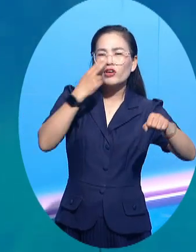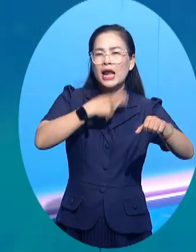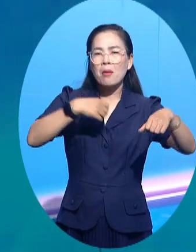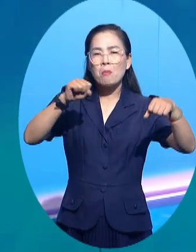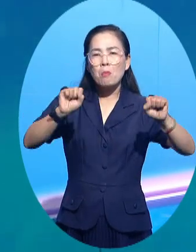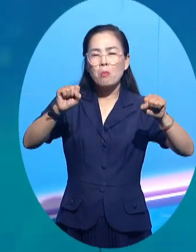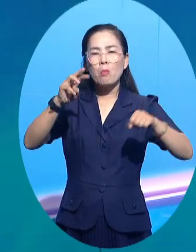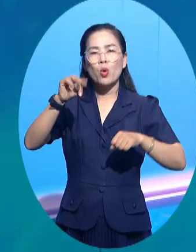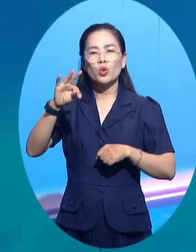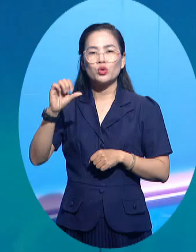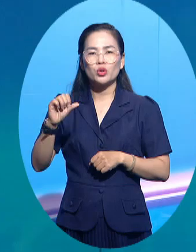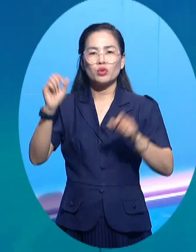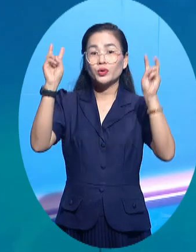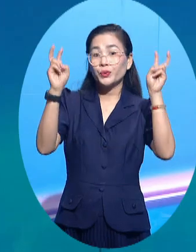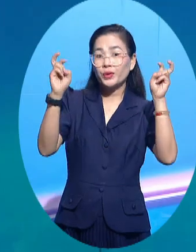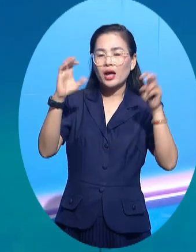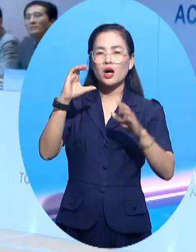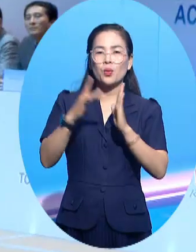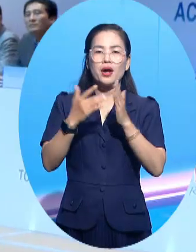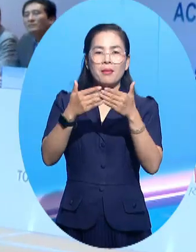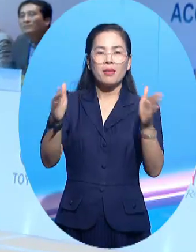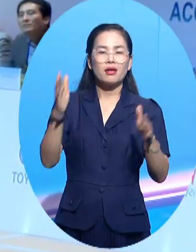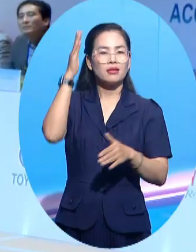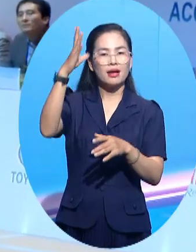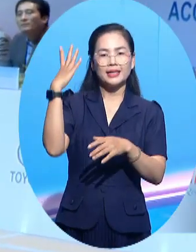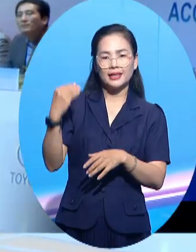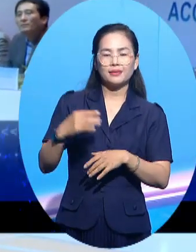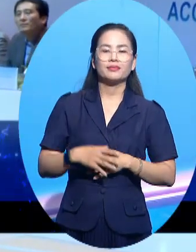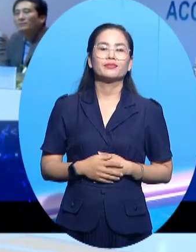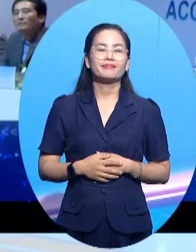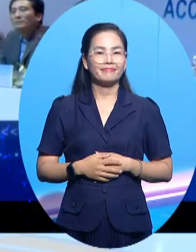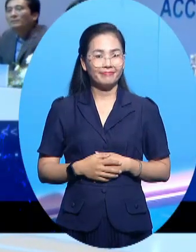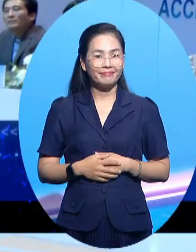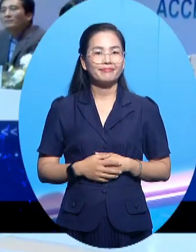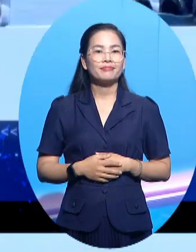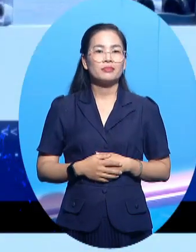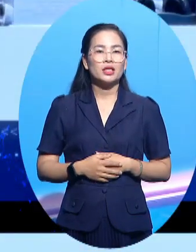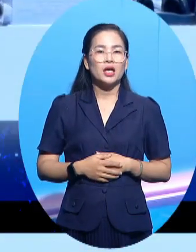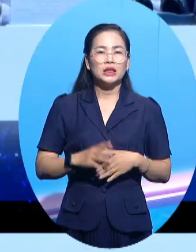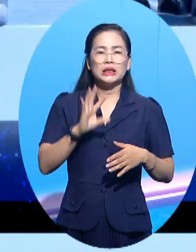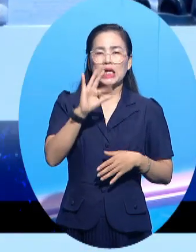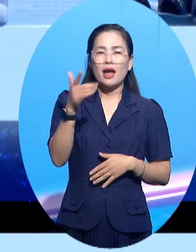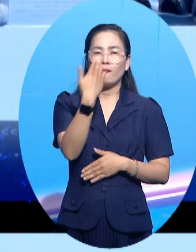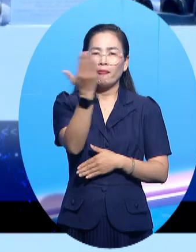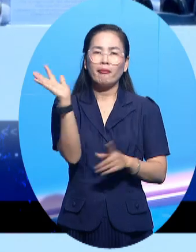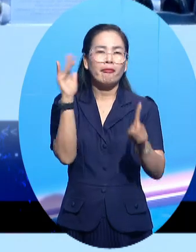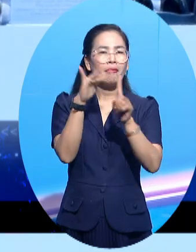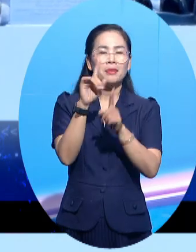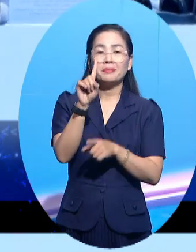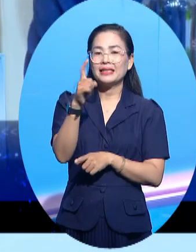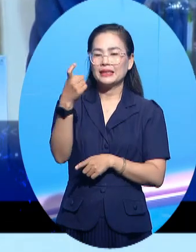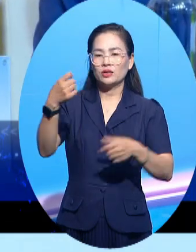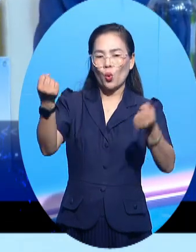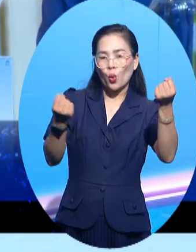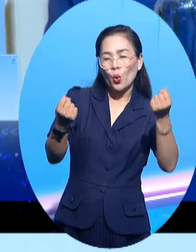đề công nghệ mở tương lai xanh với chủ đề công nghệ mở tương lai xanh triển lãm có sự tham gia của 19 thương hiệu